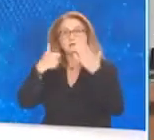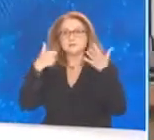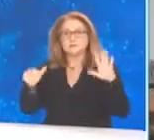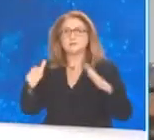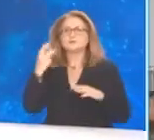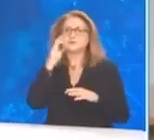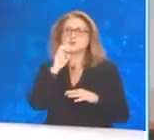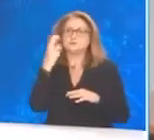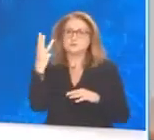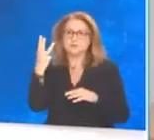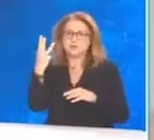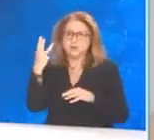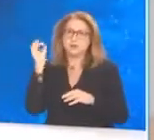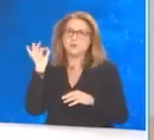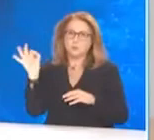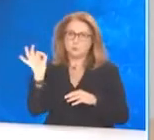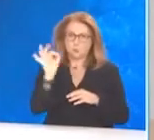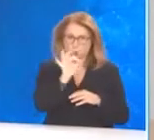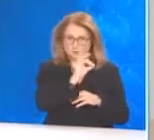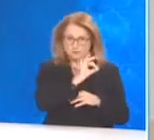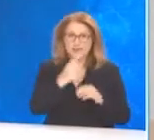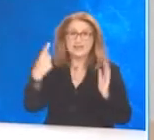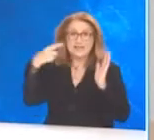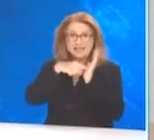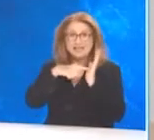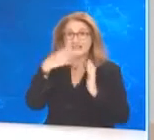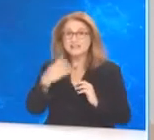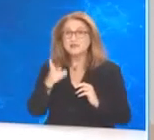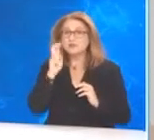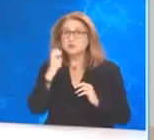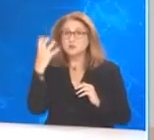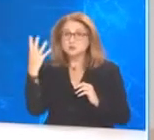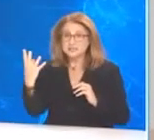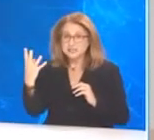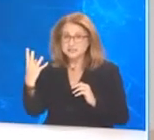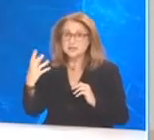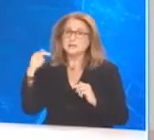5.623 κρούσματα, εκ των οποίων τα 1.424 είναι σήμερα ενεργά.